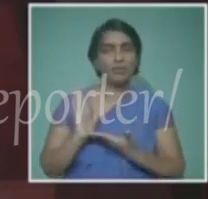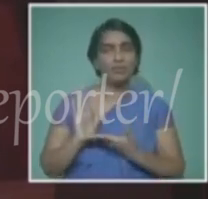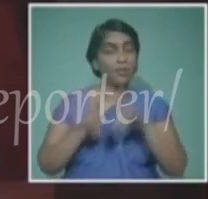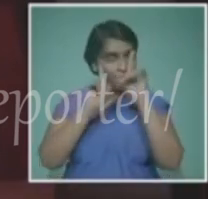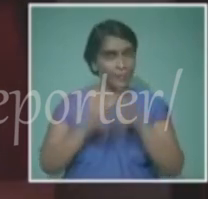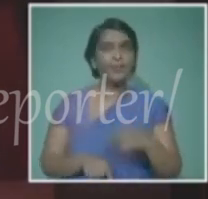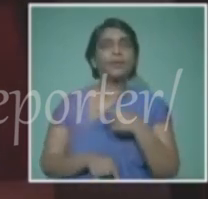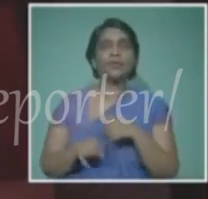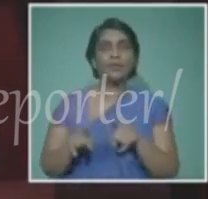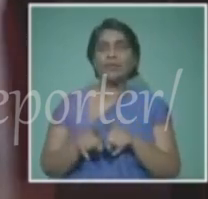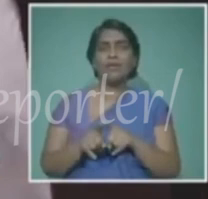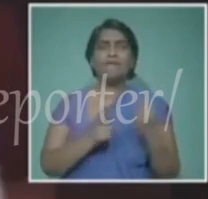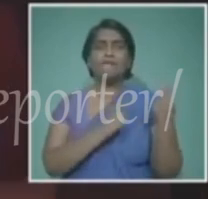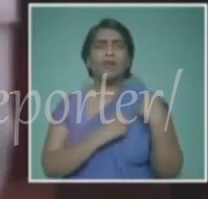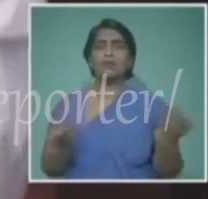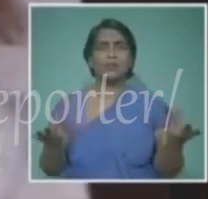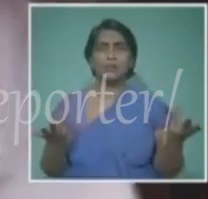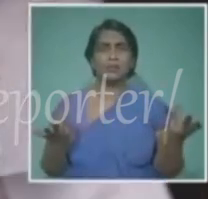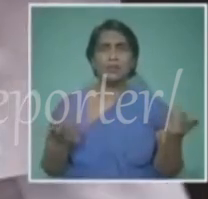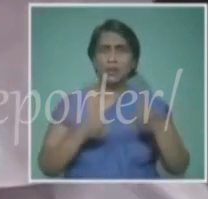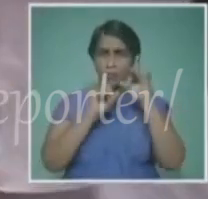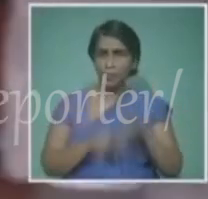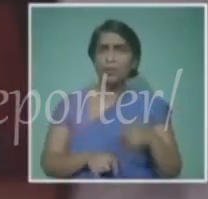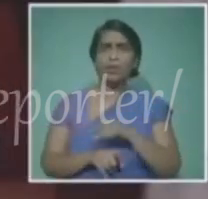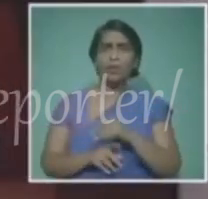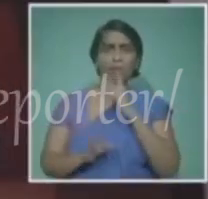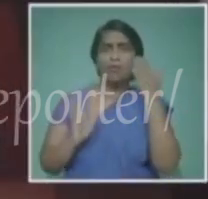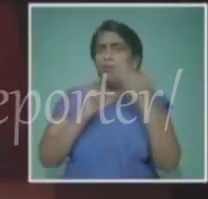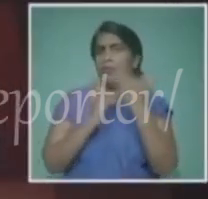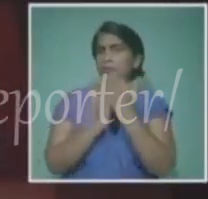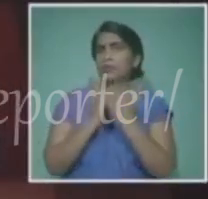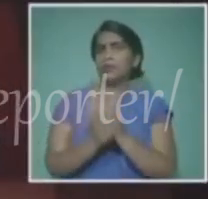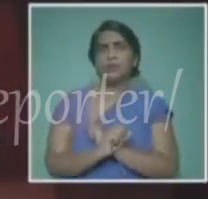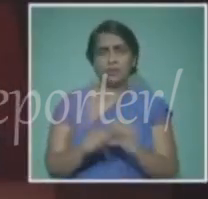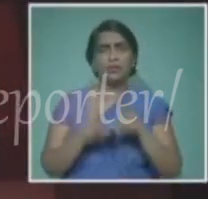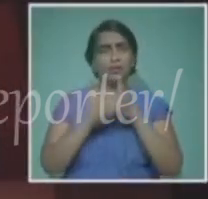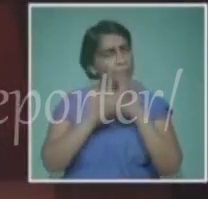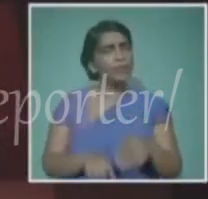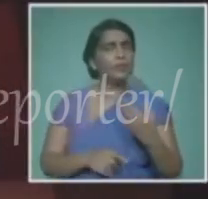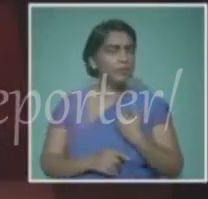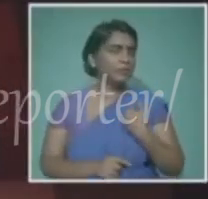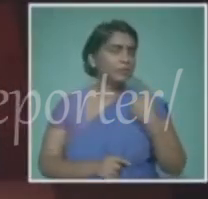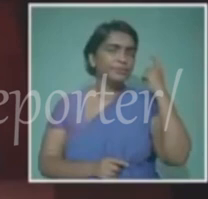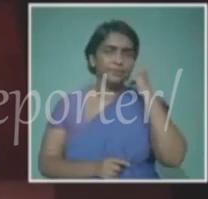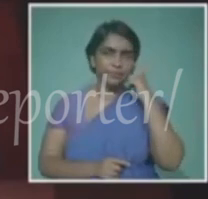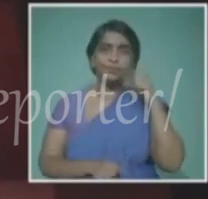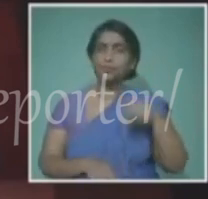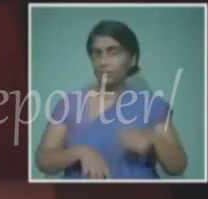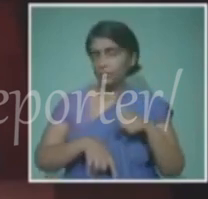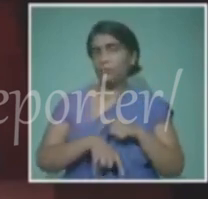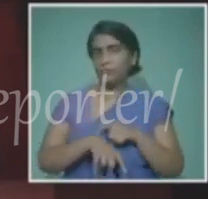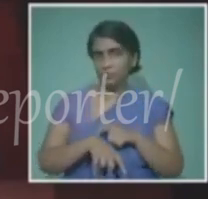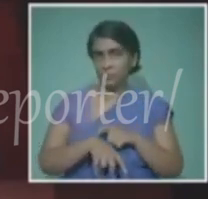එහෙම මේ බැඳීමක් නැහැ. එහෙම ඔබ්ලිගේෂන් එකක් නැහැ. ඉතින් මං හිතන්නේ මේ